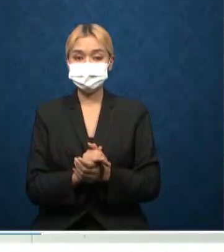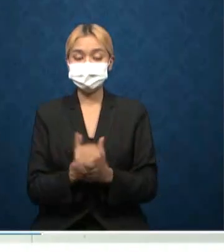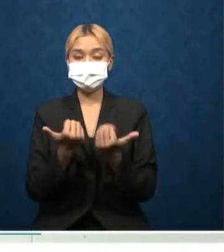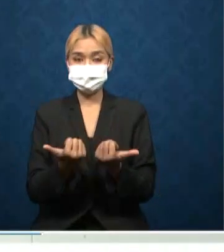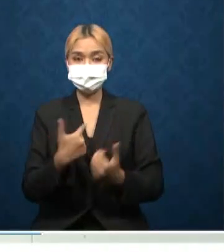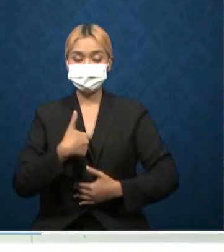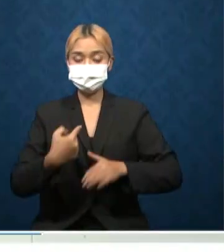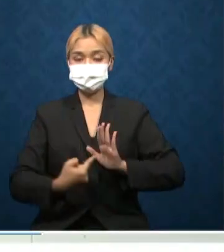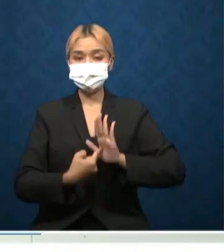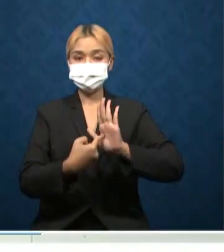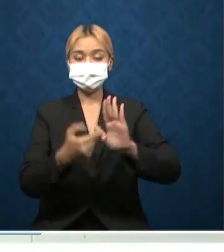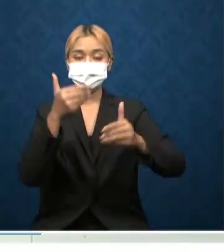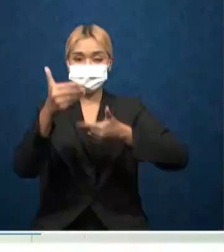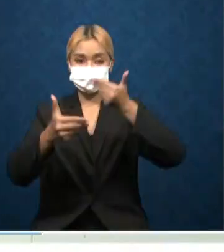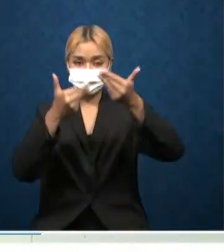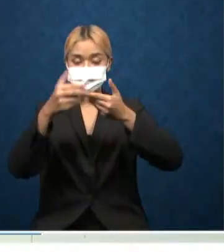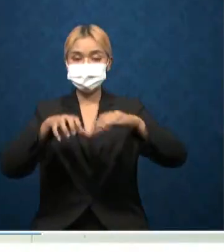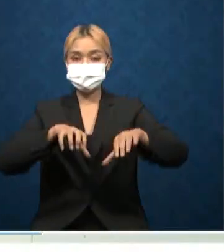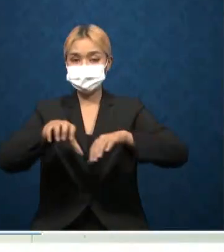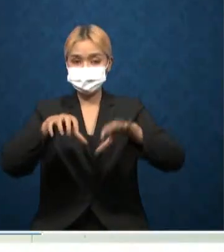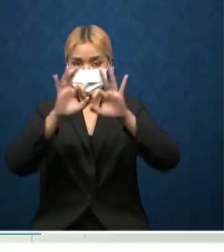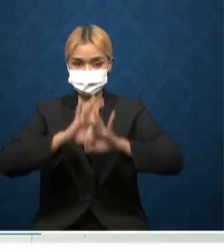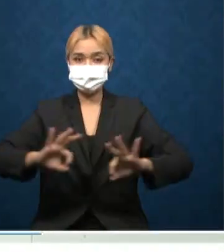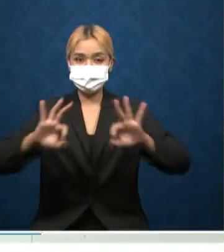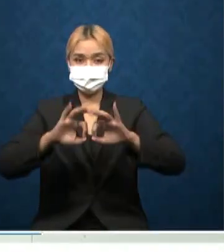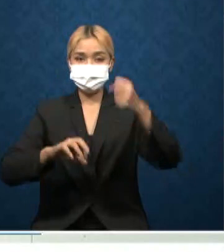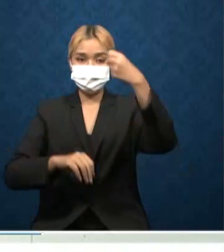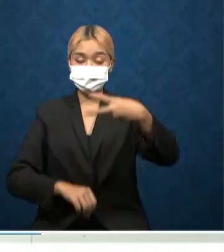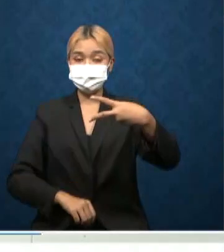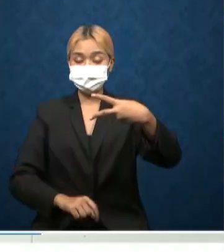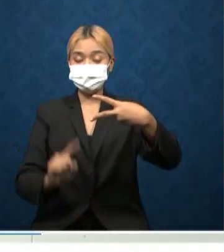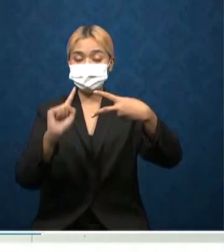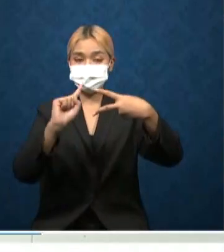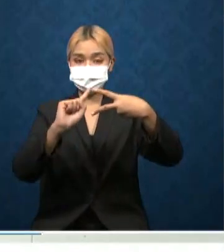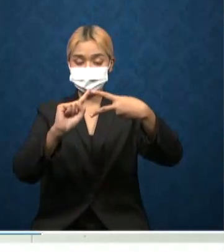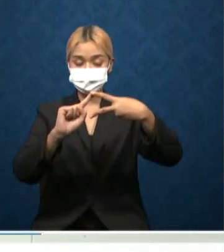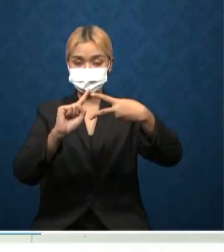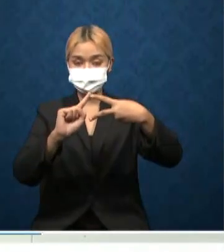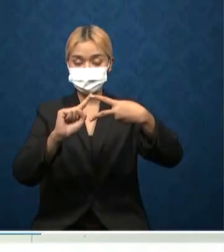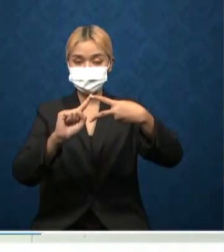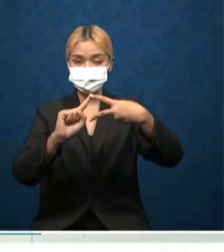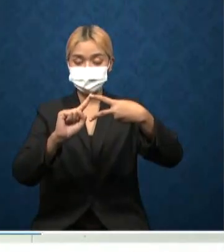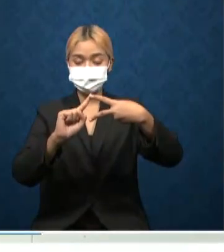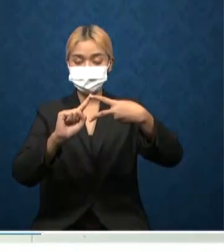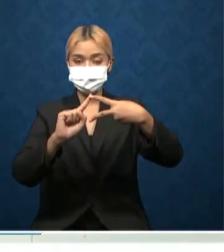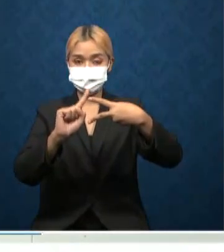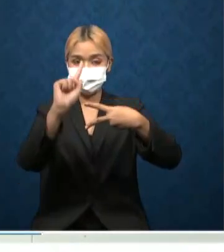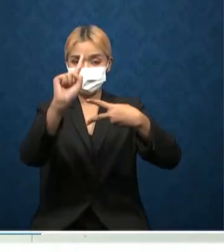ขอยกตัวอย่างกิจกรรมที่สำคัญ 2กิจกรรมคือ1